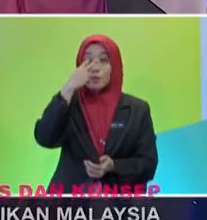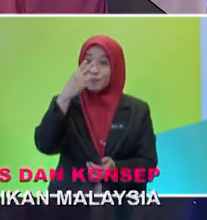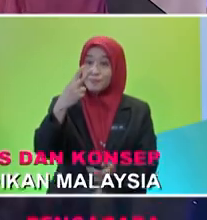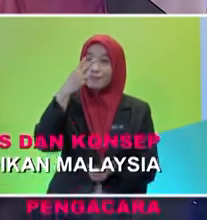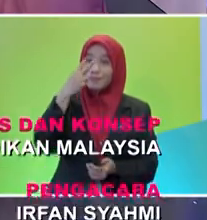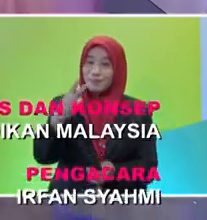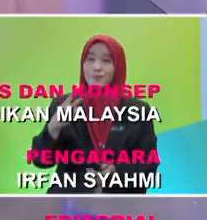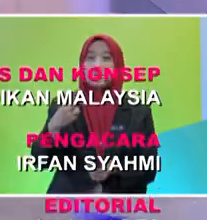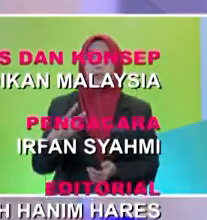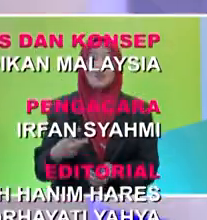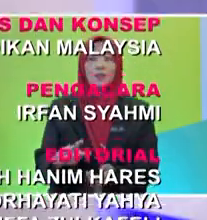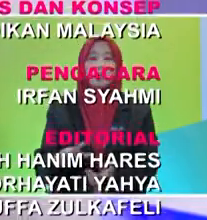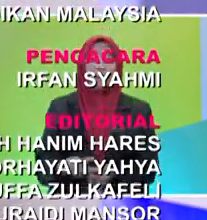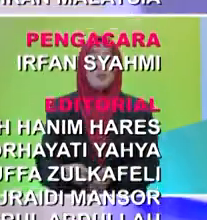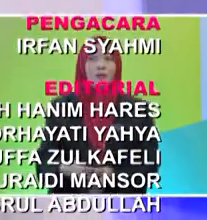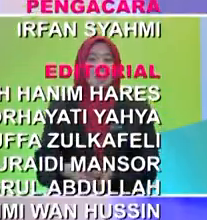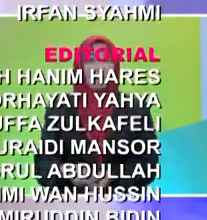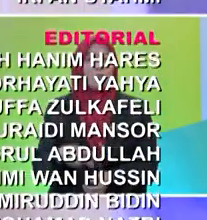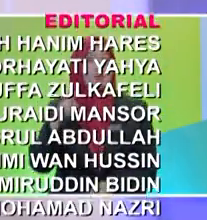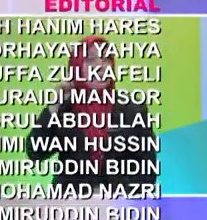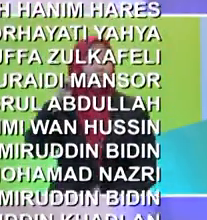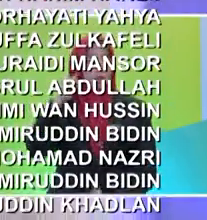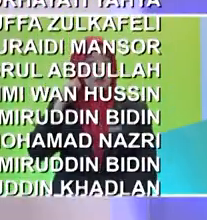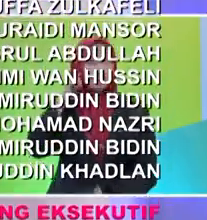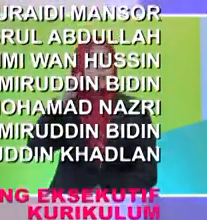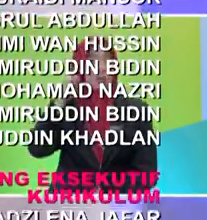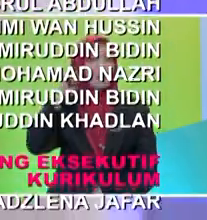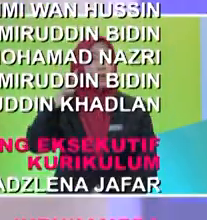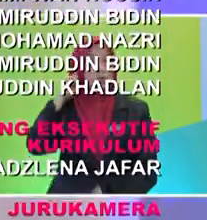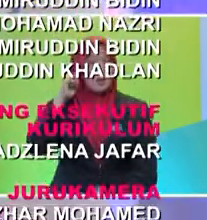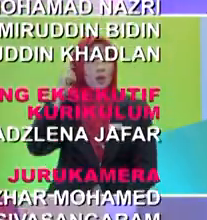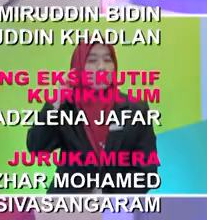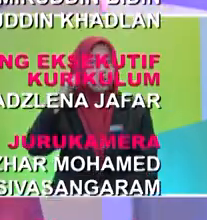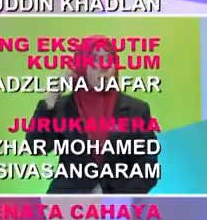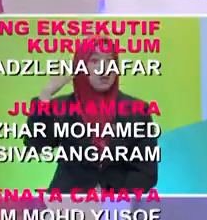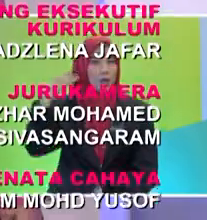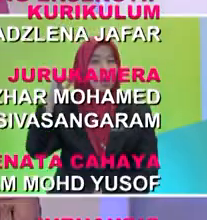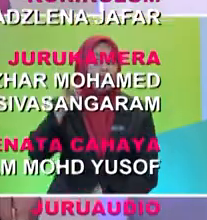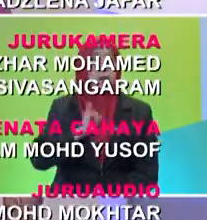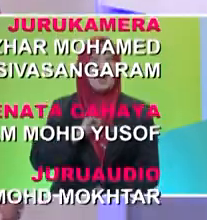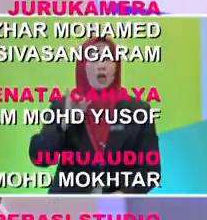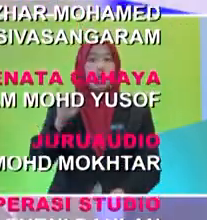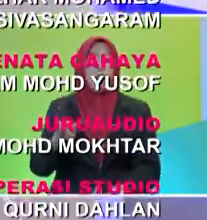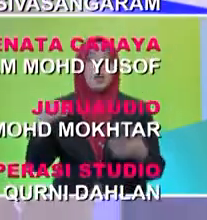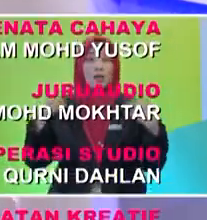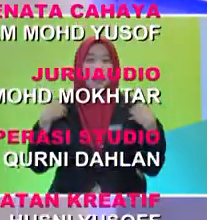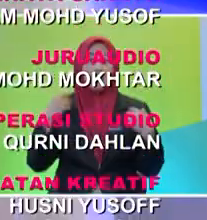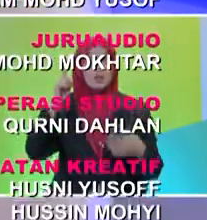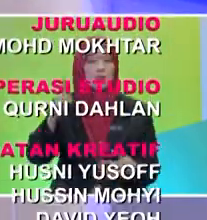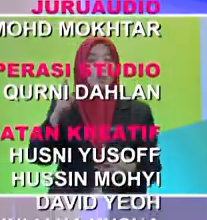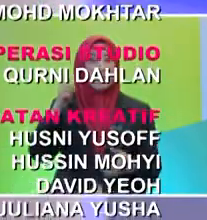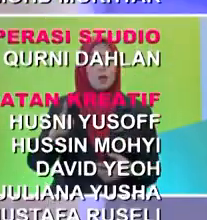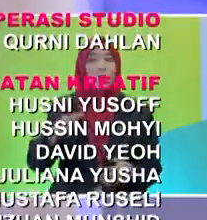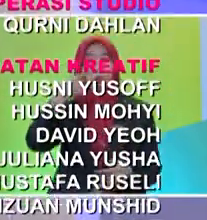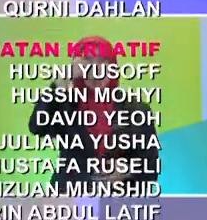melihat-lihat, tiba-tiba saya dengar bunyi yang ada. satu hidung saya untuk menghidu